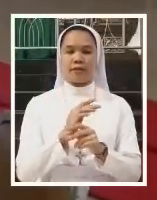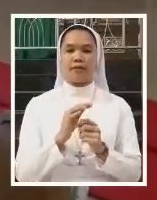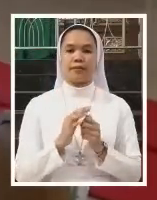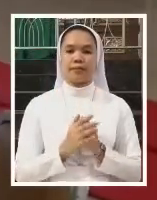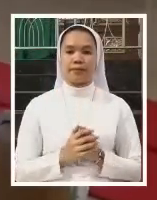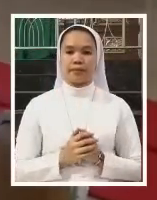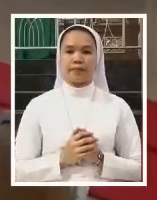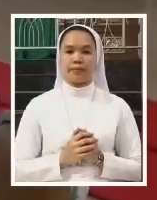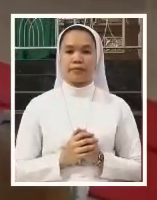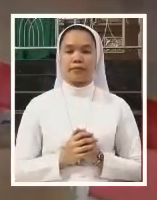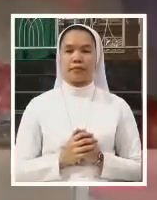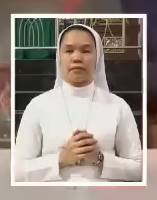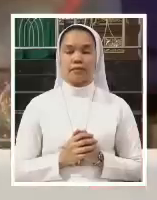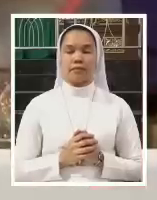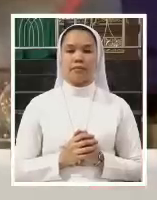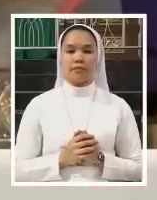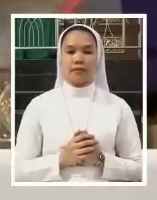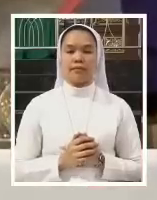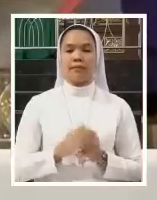na simbahan.